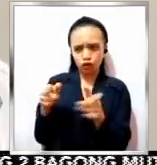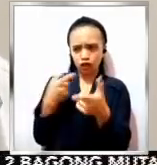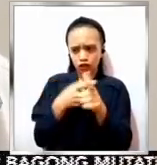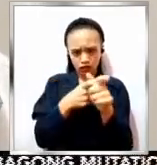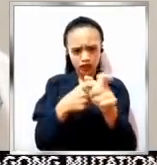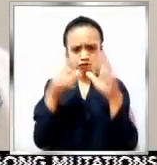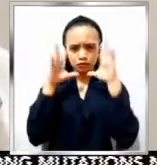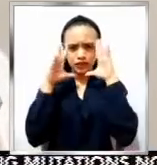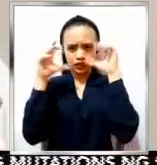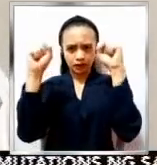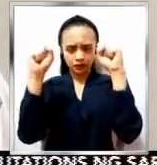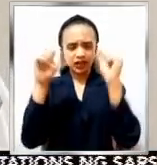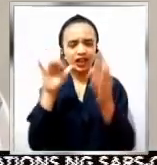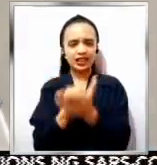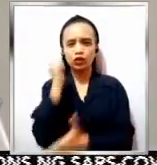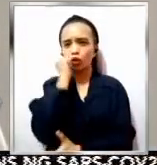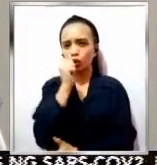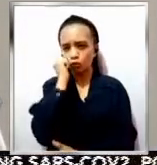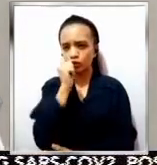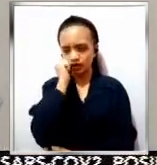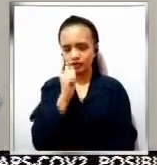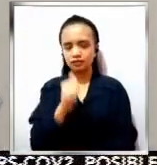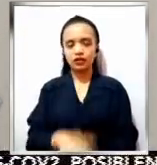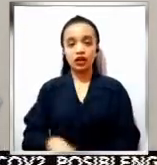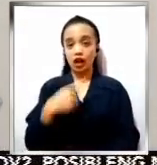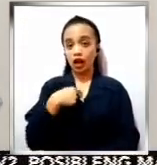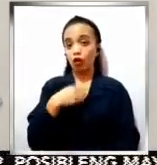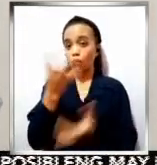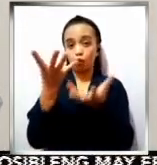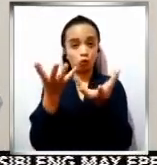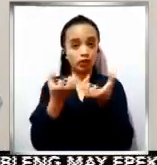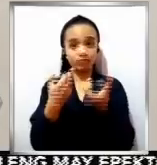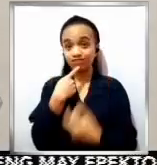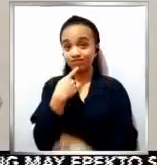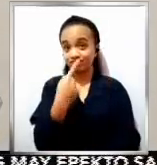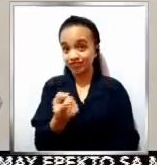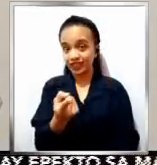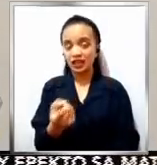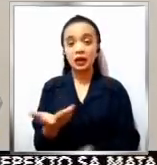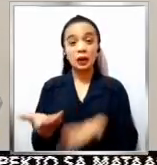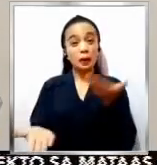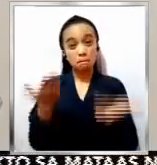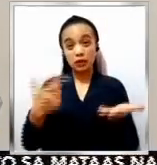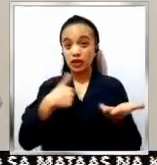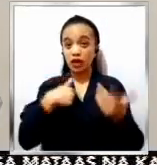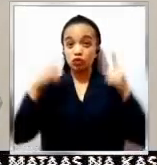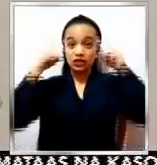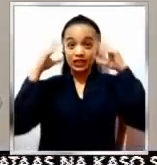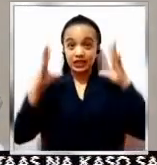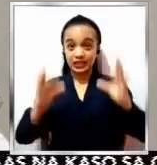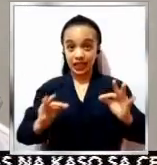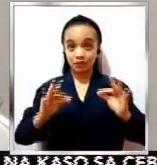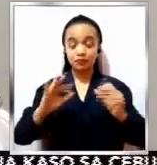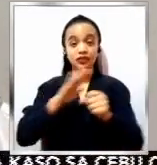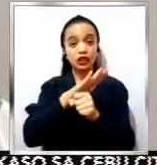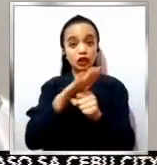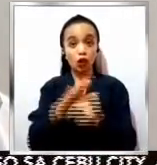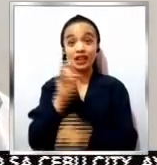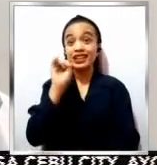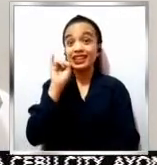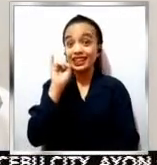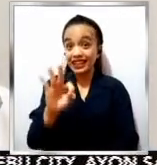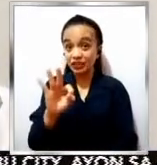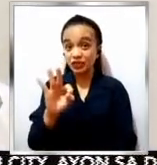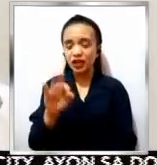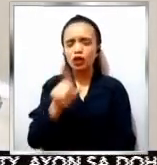yung default. Ang gusto ko sabihin na siguro magde-decide lang ako maglokal pag sigurado na ako hindi